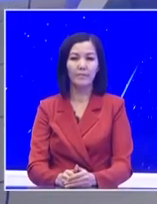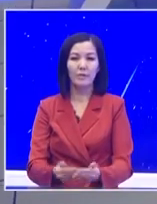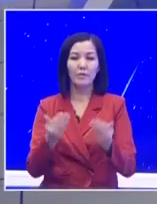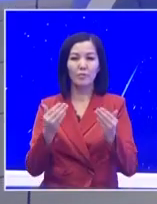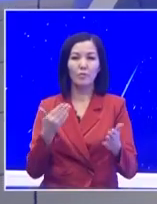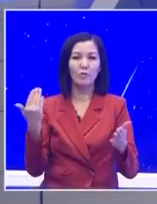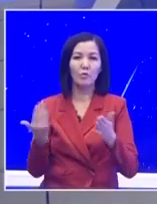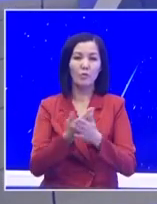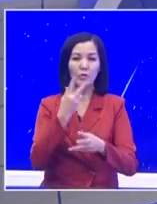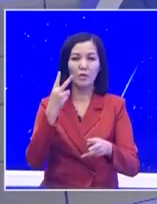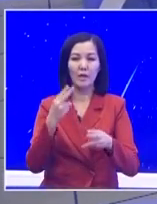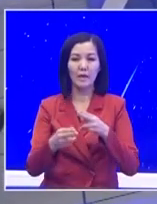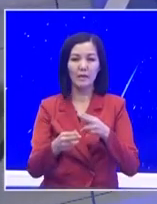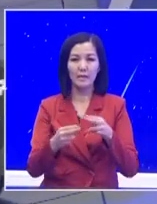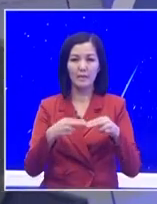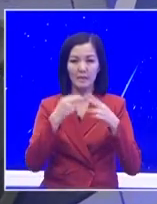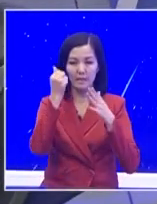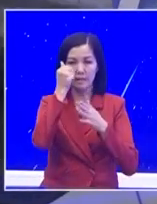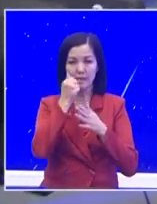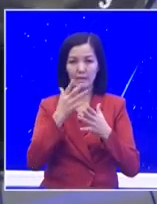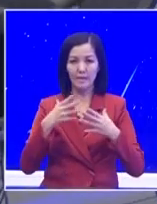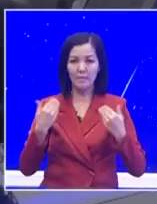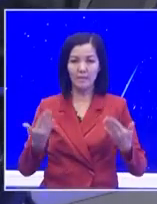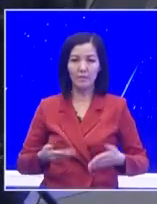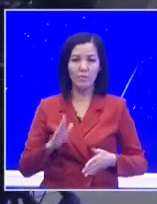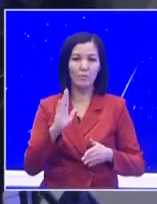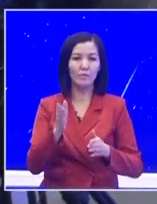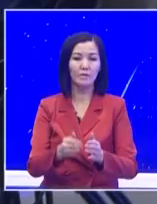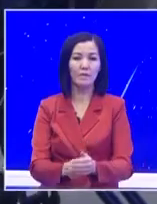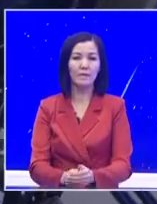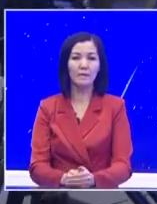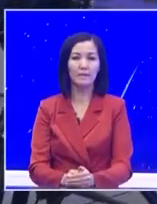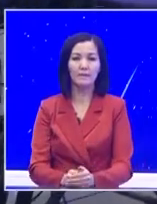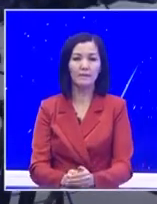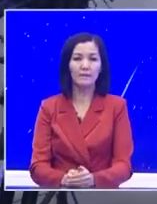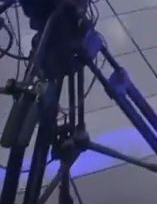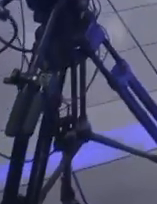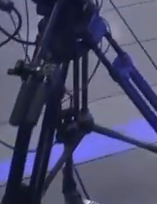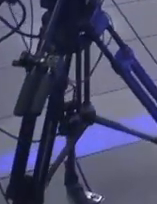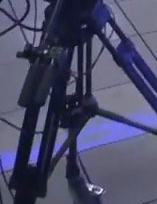Бүгінге келіп түскен ақпараттар легі осындай. Назарларыңызға рахмет. Келесі эфирде жүздескенше аман сау болыңыздар.